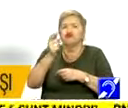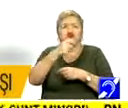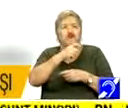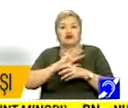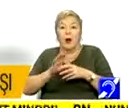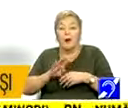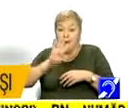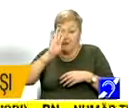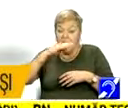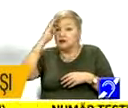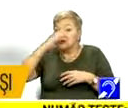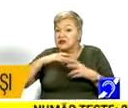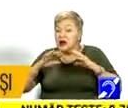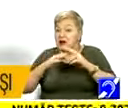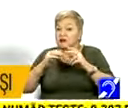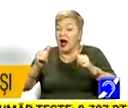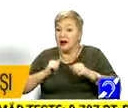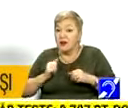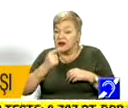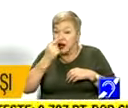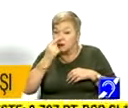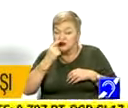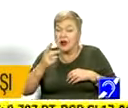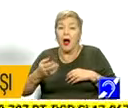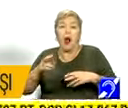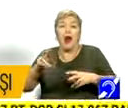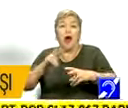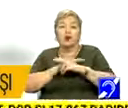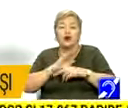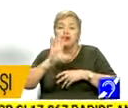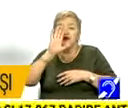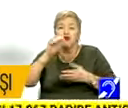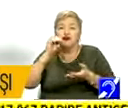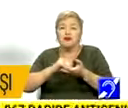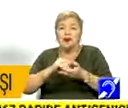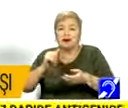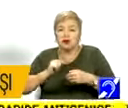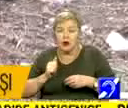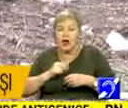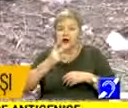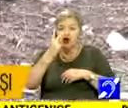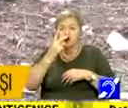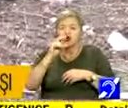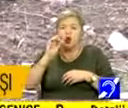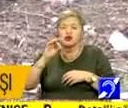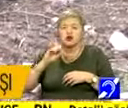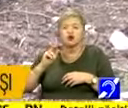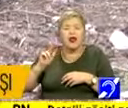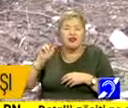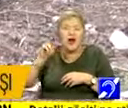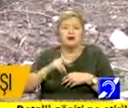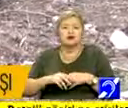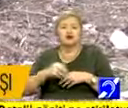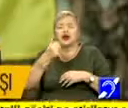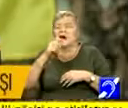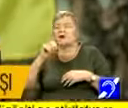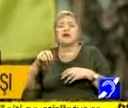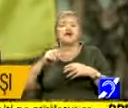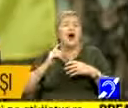de conflict, armata rusă a pierdut peste 5.000 de soldați, aproape 200 de tancuri și peste 60 de avioane și